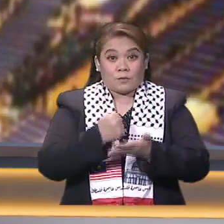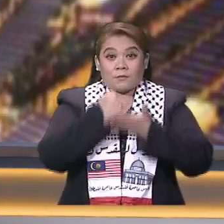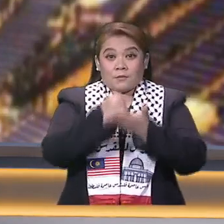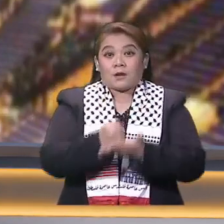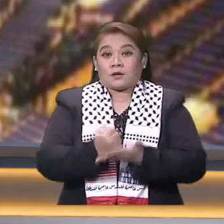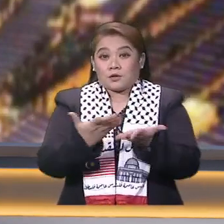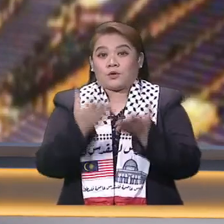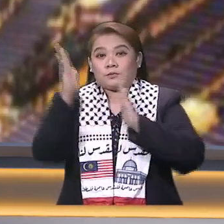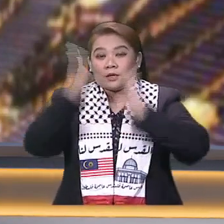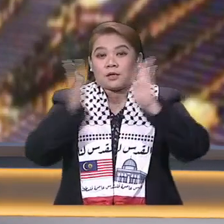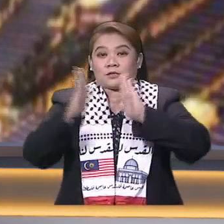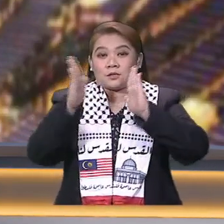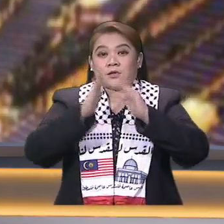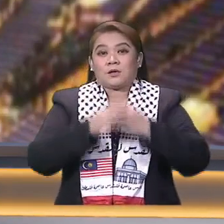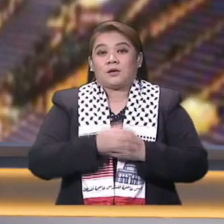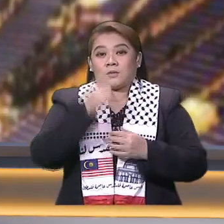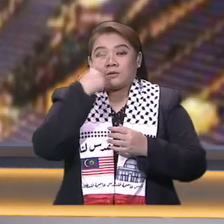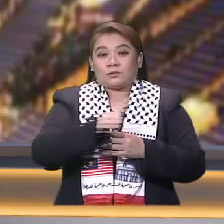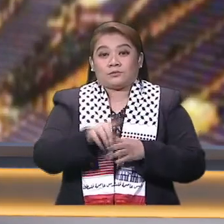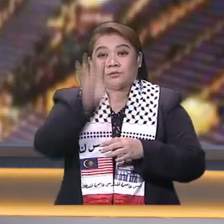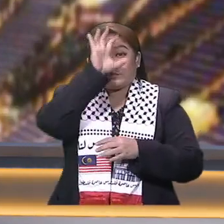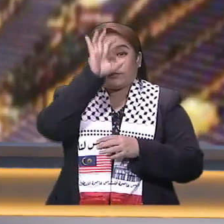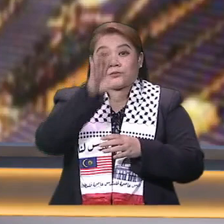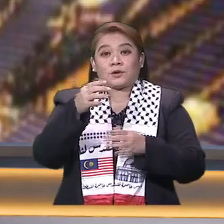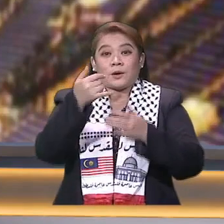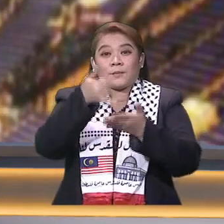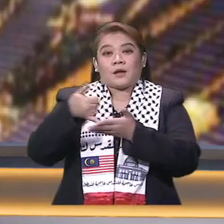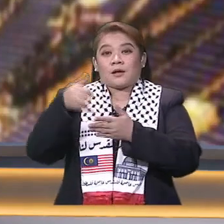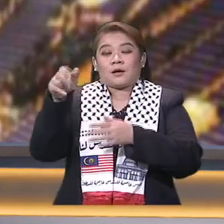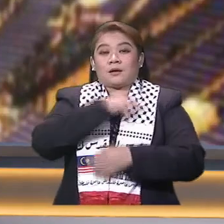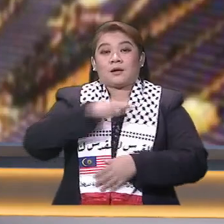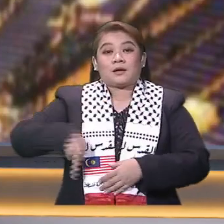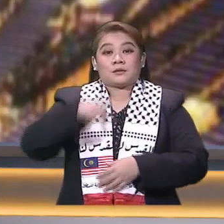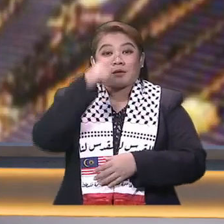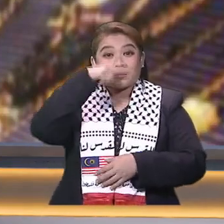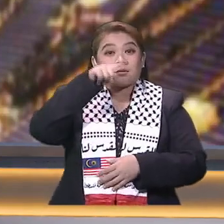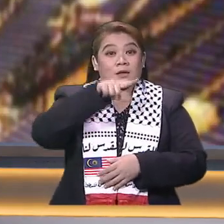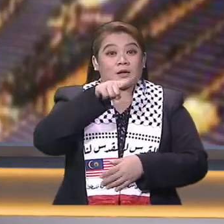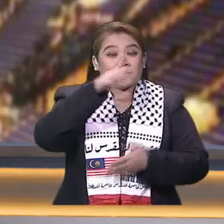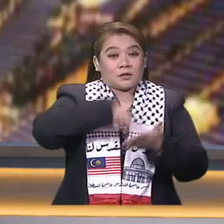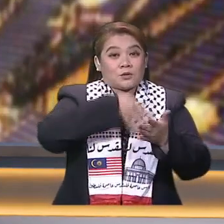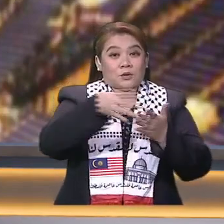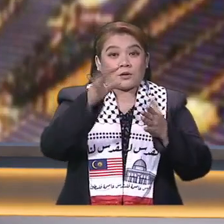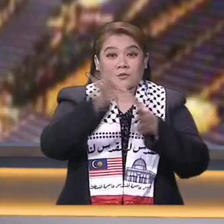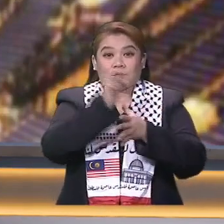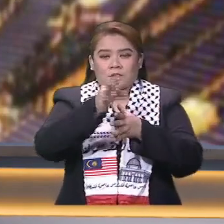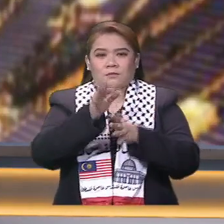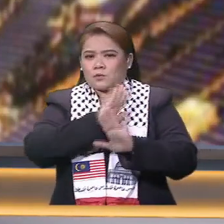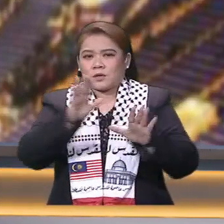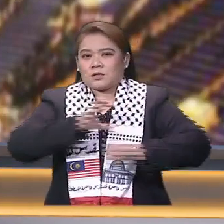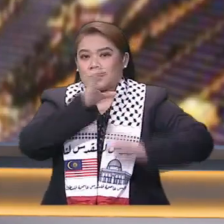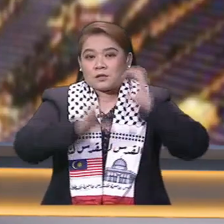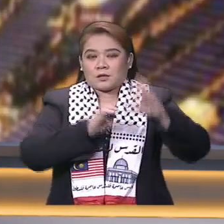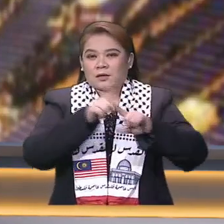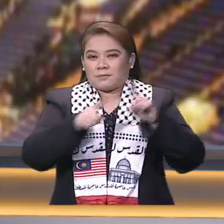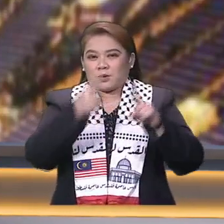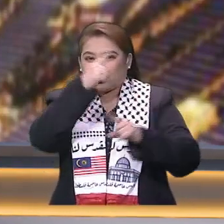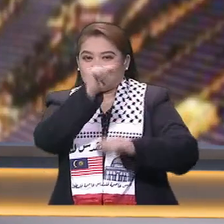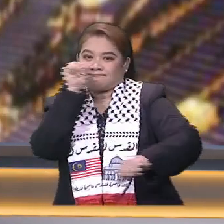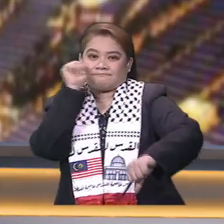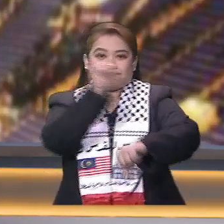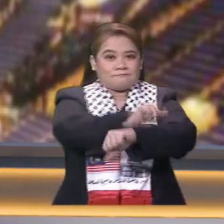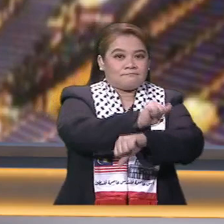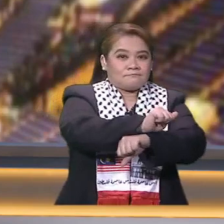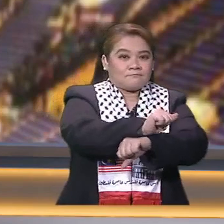takraw Piala Raja Thai yang dijadualkan berlangsung September ini. Ia bukan sekadar cita-cita tetapi lebih kepada misi membalas dendam